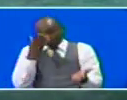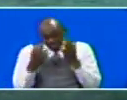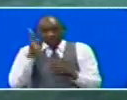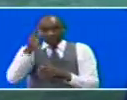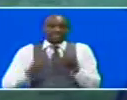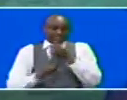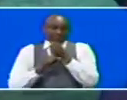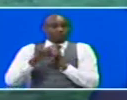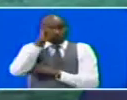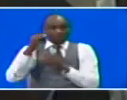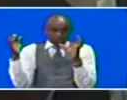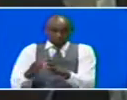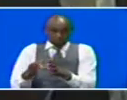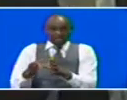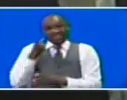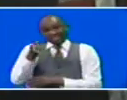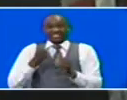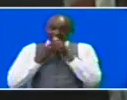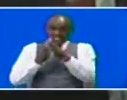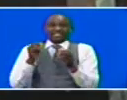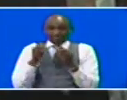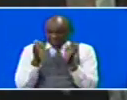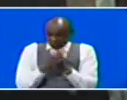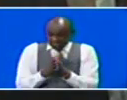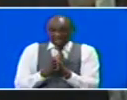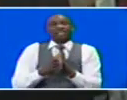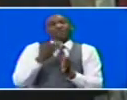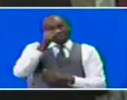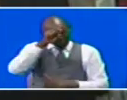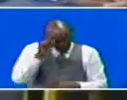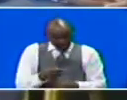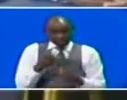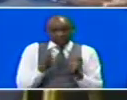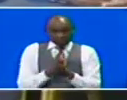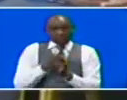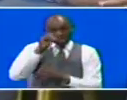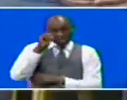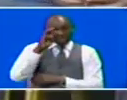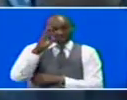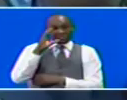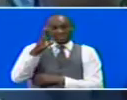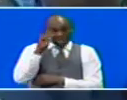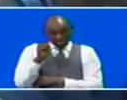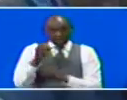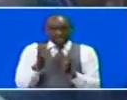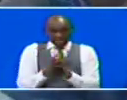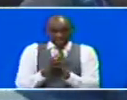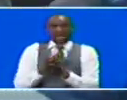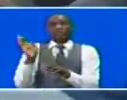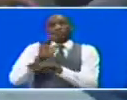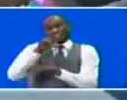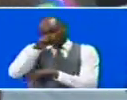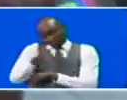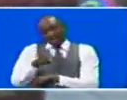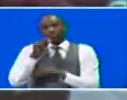Jubilee. Hapo baadaye viongozi hao walikutana na zaidi ya wanachama 5,000 wa chama cha Mashinani katika uga wa Bomet na kujadili mwelekeo